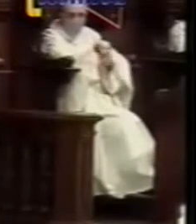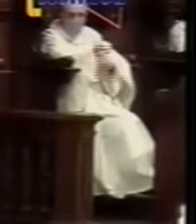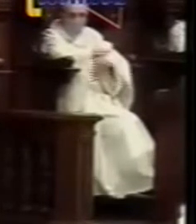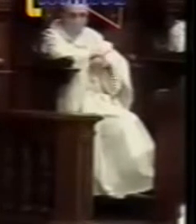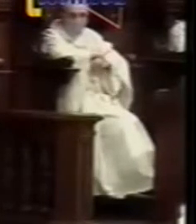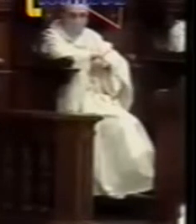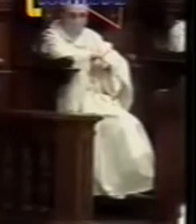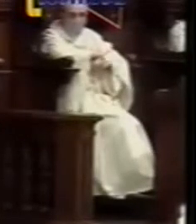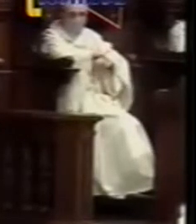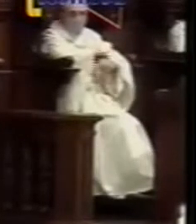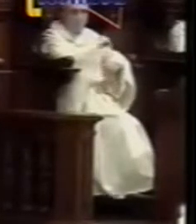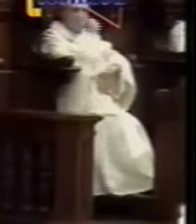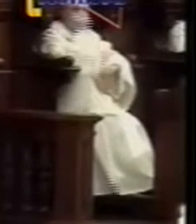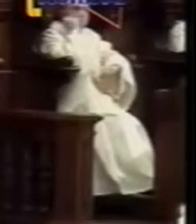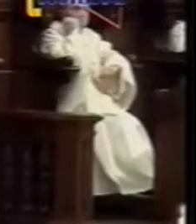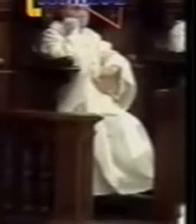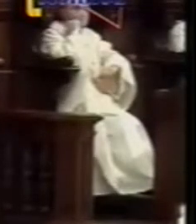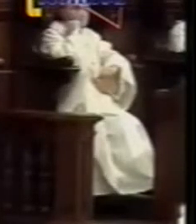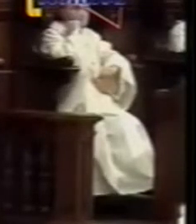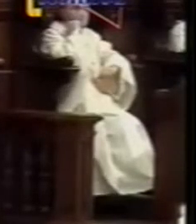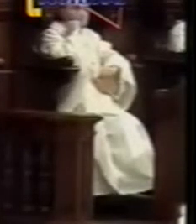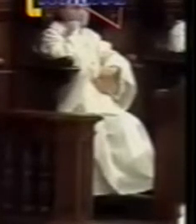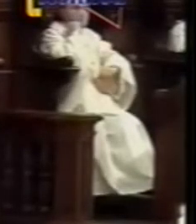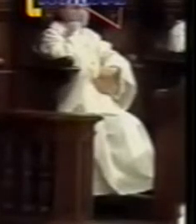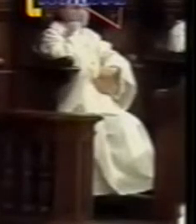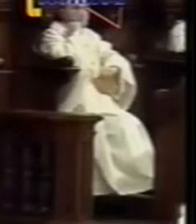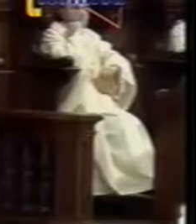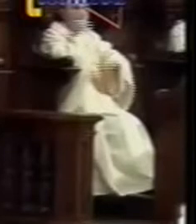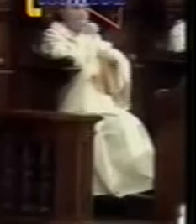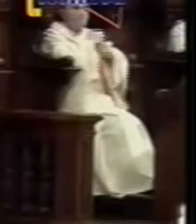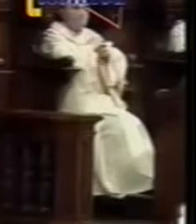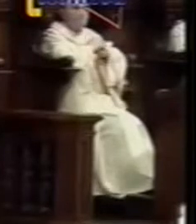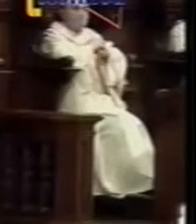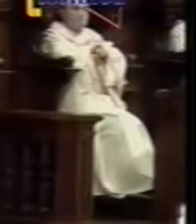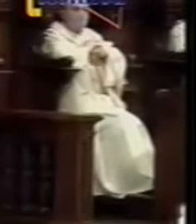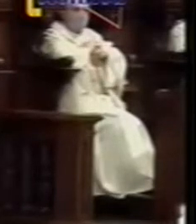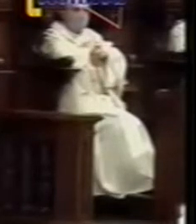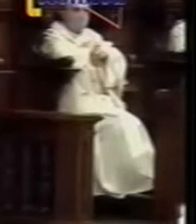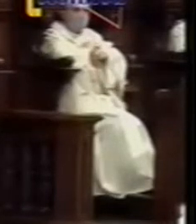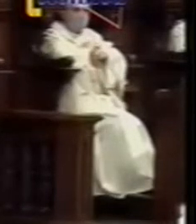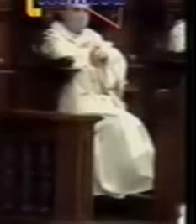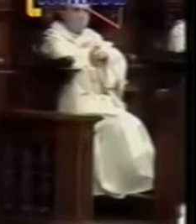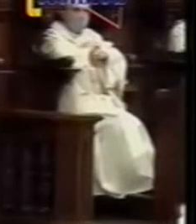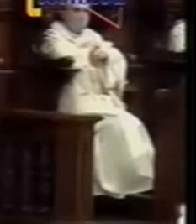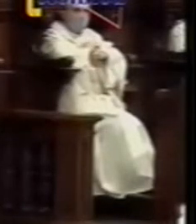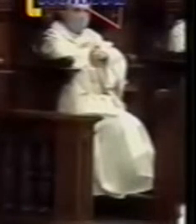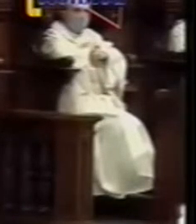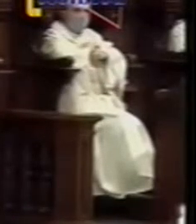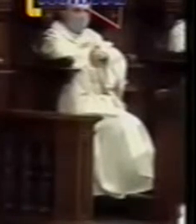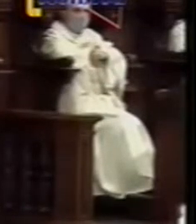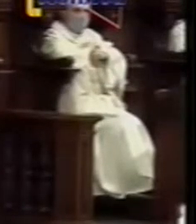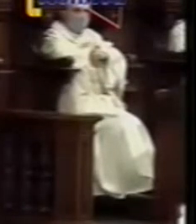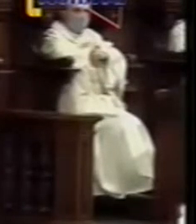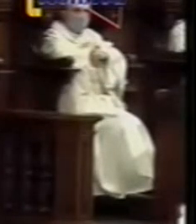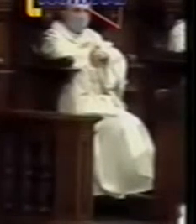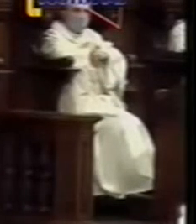quella funzione, facendosi anche vittima. Egli, infatti,